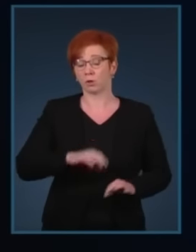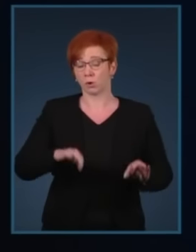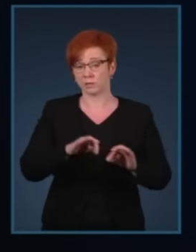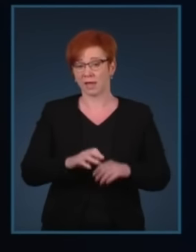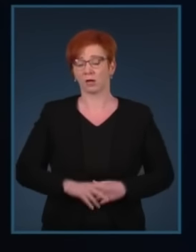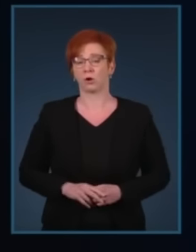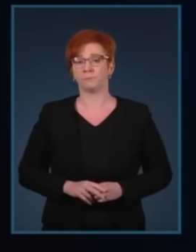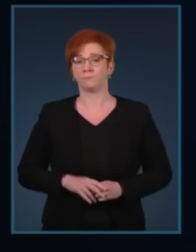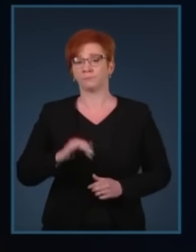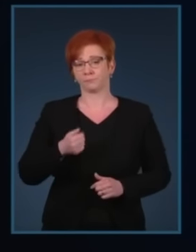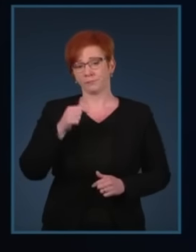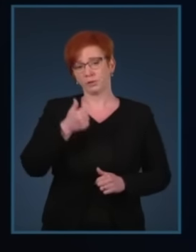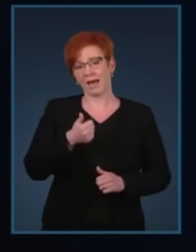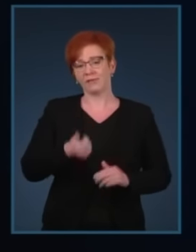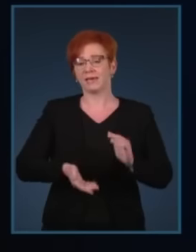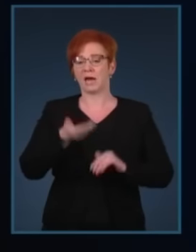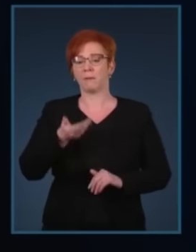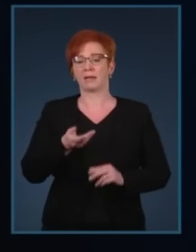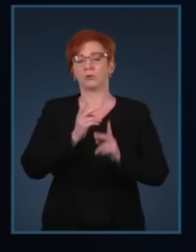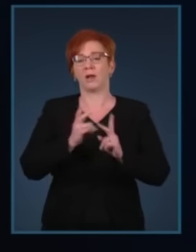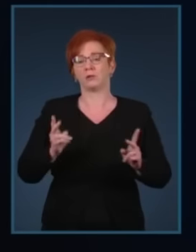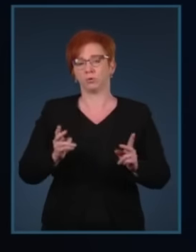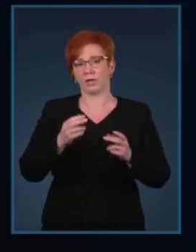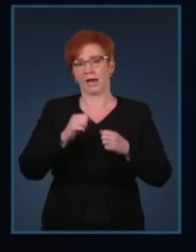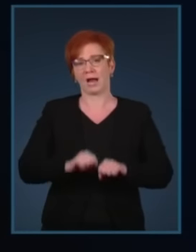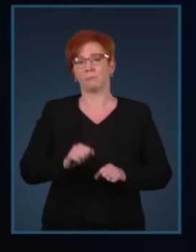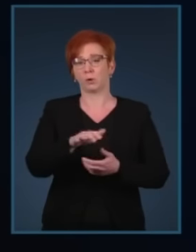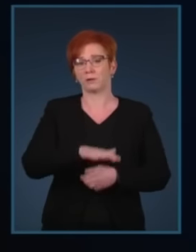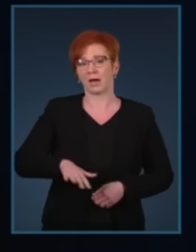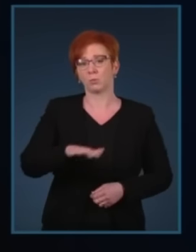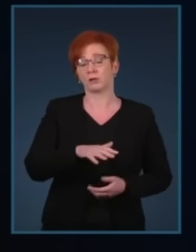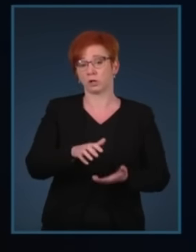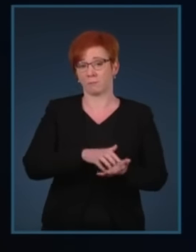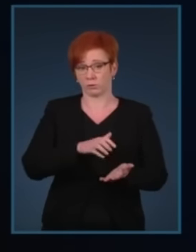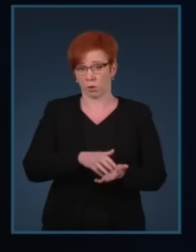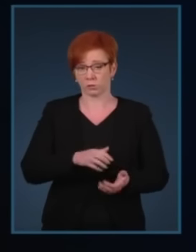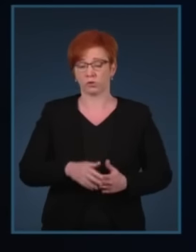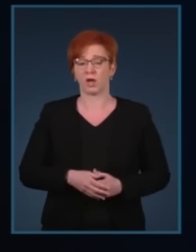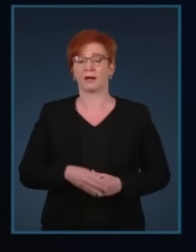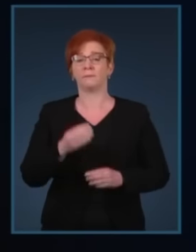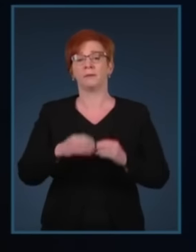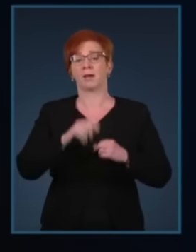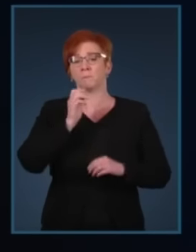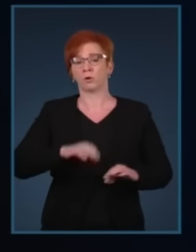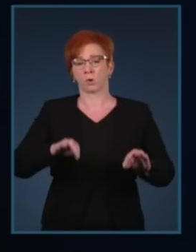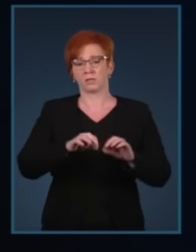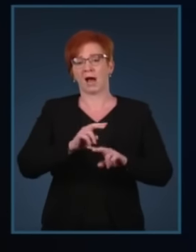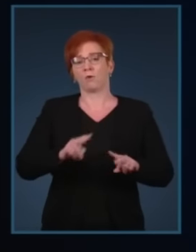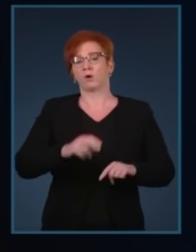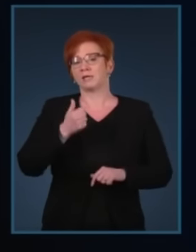az egyik kiemelkedő lehetőségekkel bíró terület az a mezőgazdaság. Ugyanis Magyarországon van a legnagyobb